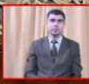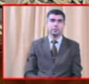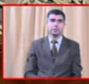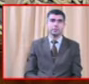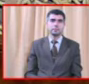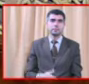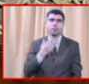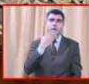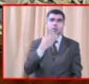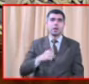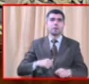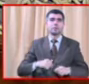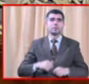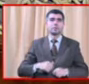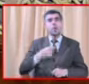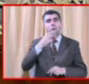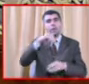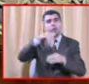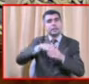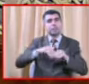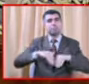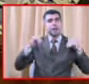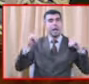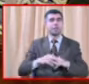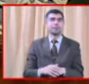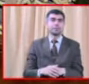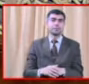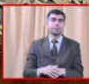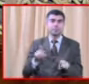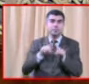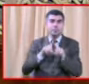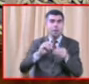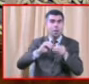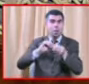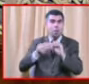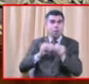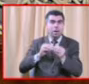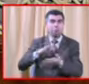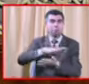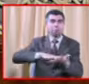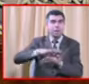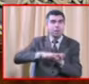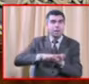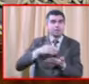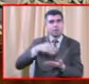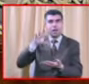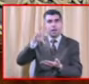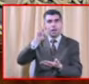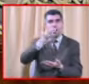شكرا سيدنا المحترم. طبعا الإشكاليات الأساسية بالنسبة للبحث العلمي هي